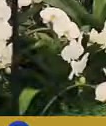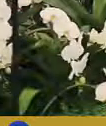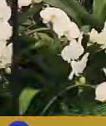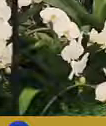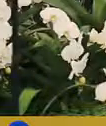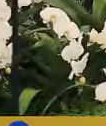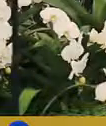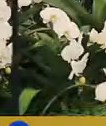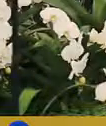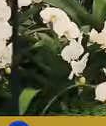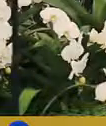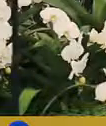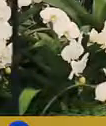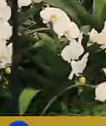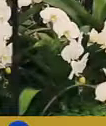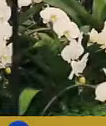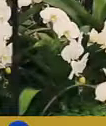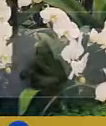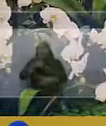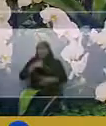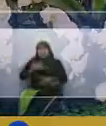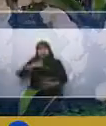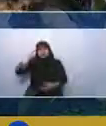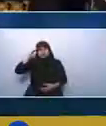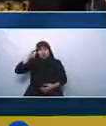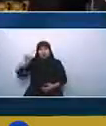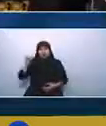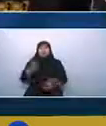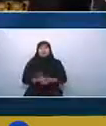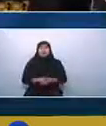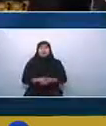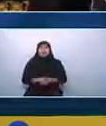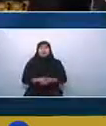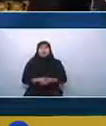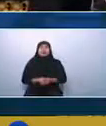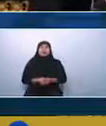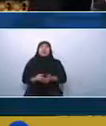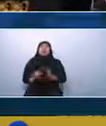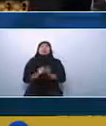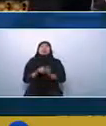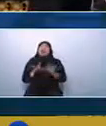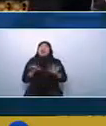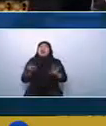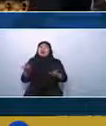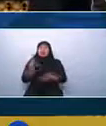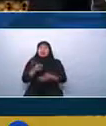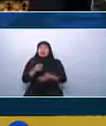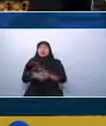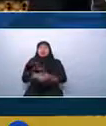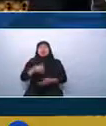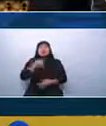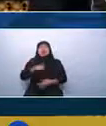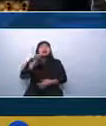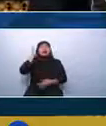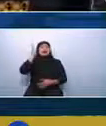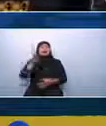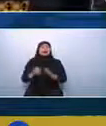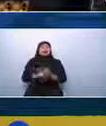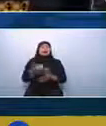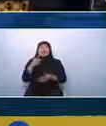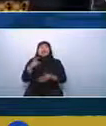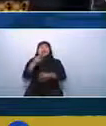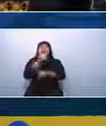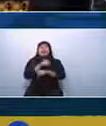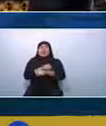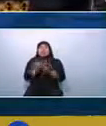terkecil sepanjang sejarah berdirinya Mahkamah Agung. Selain gambaran penanganan perkara secara umum, saya akan menggambarkan juga